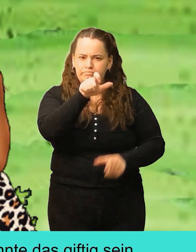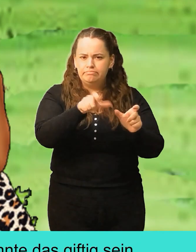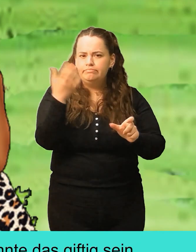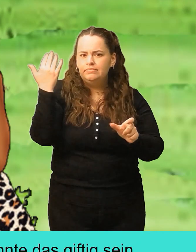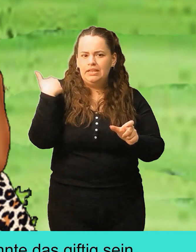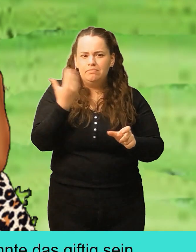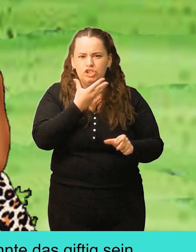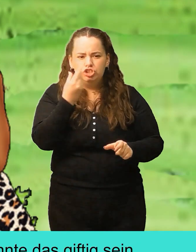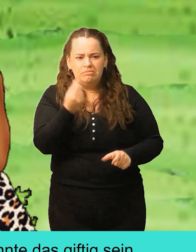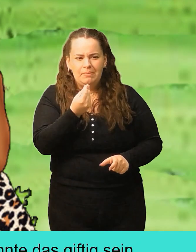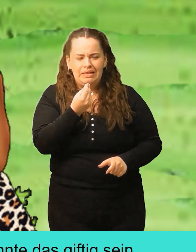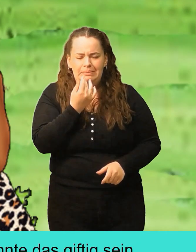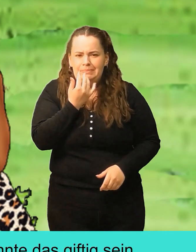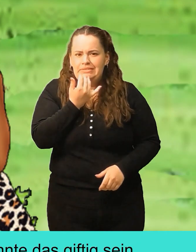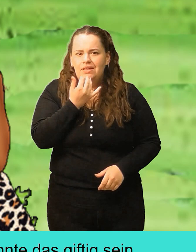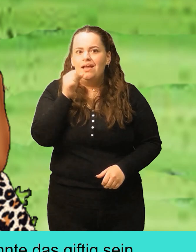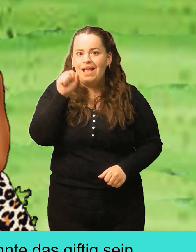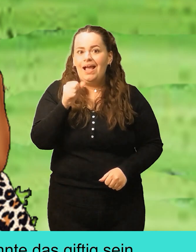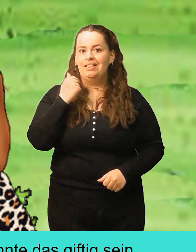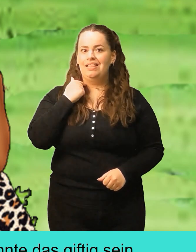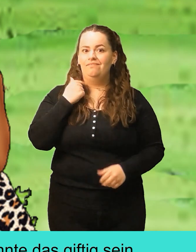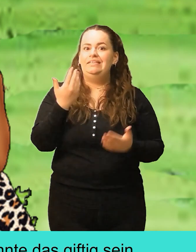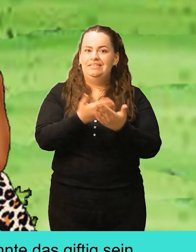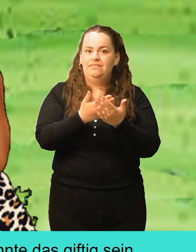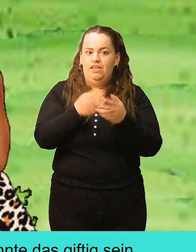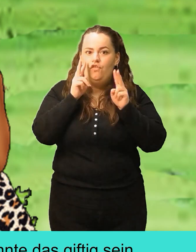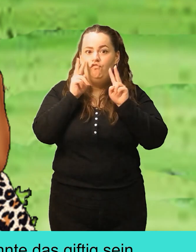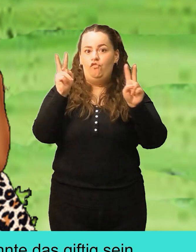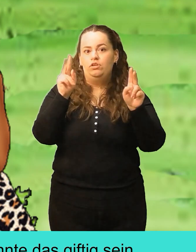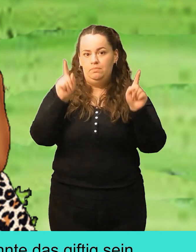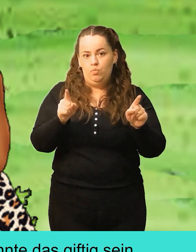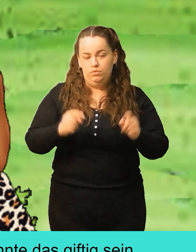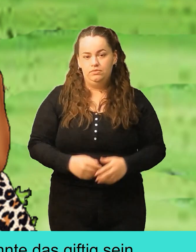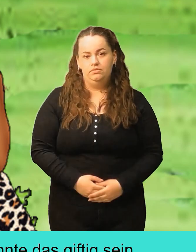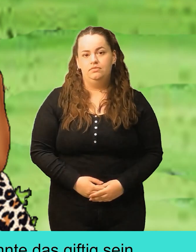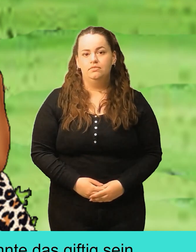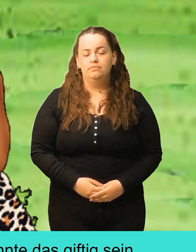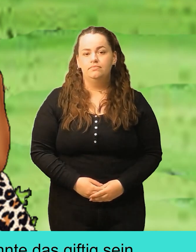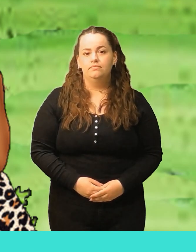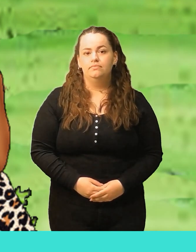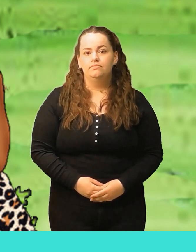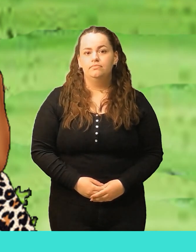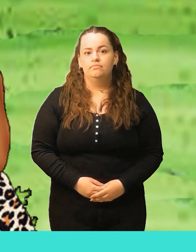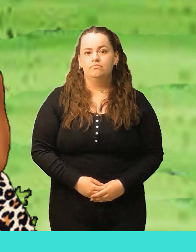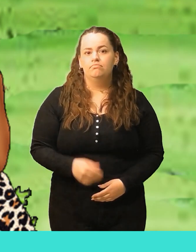Wenn etwas bitter schmeckte, konnte das giftig sein. Da war man sehr vorsichtig.